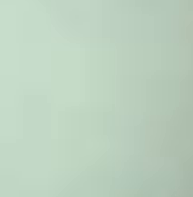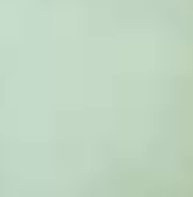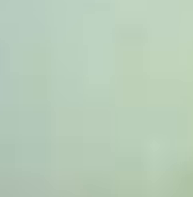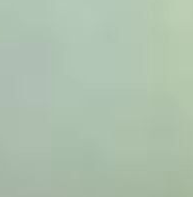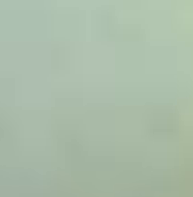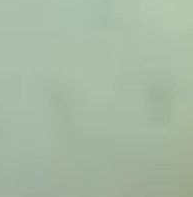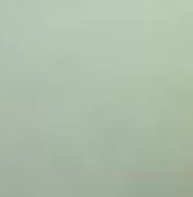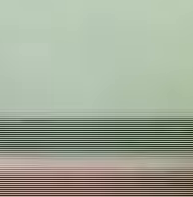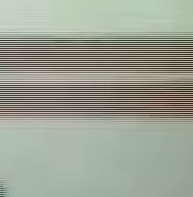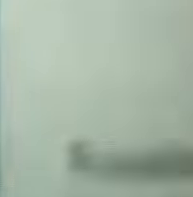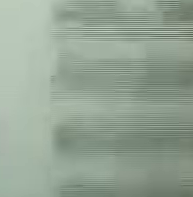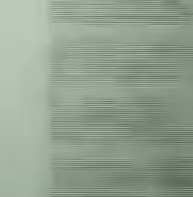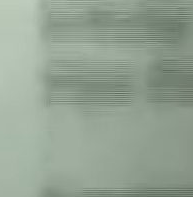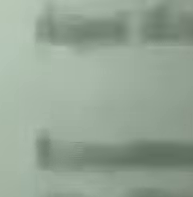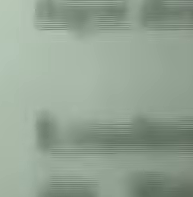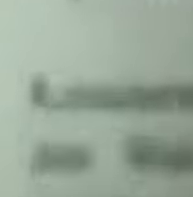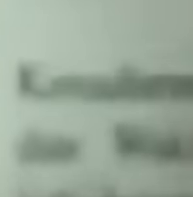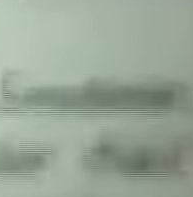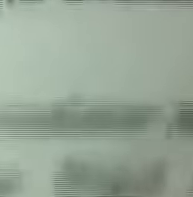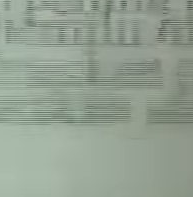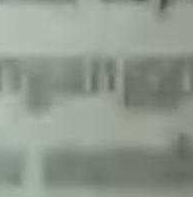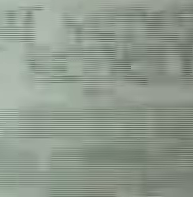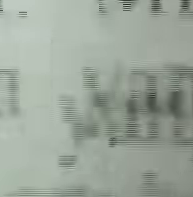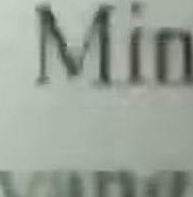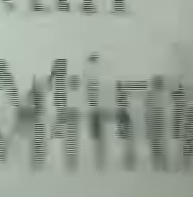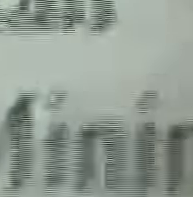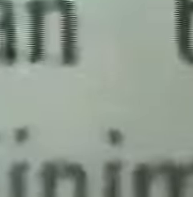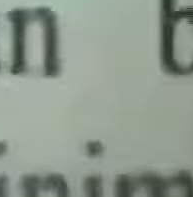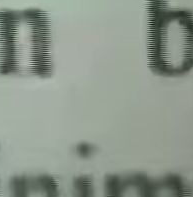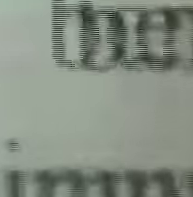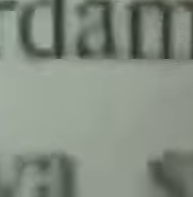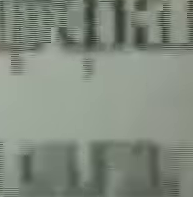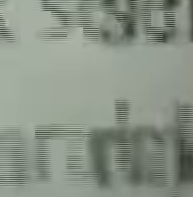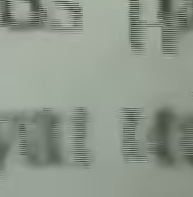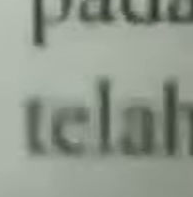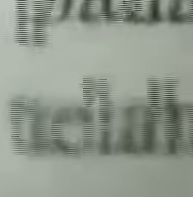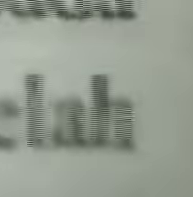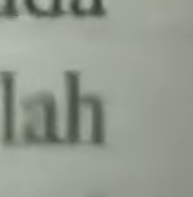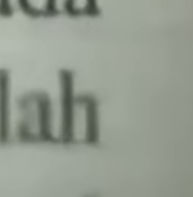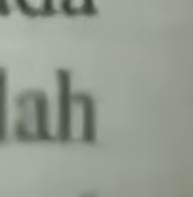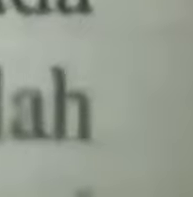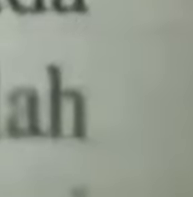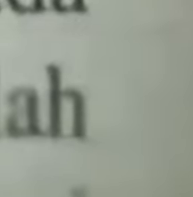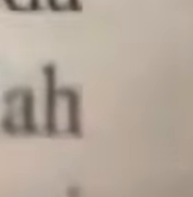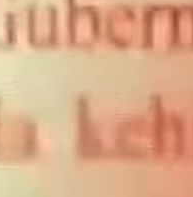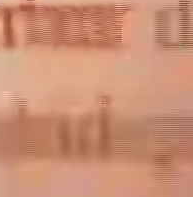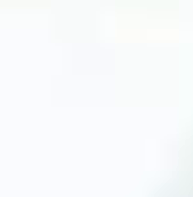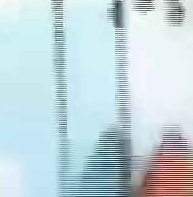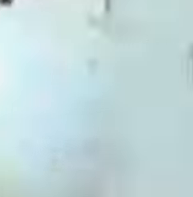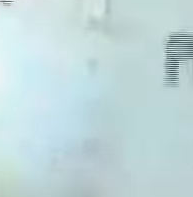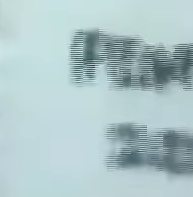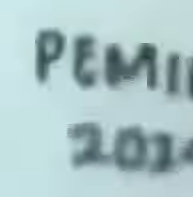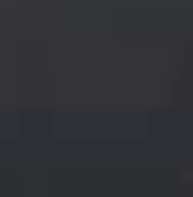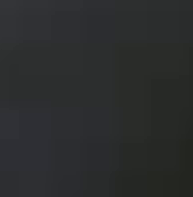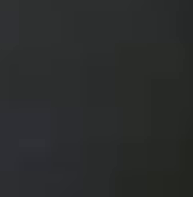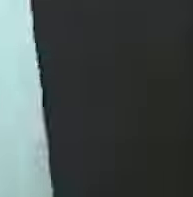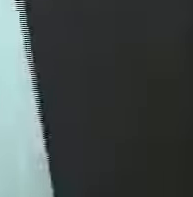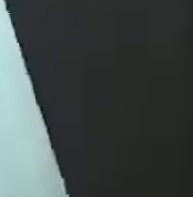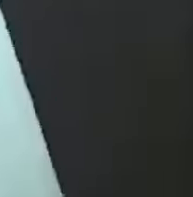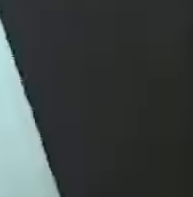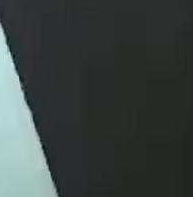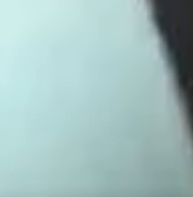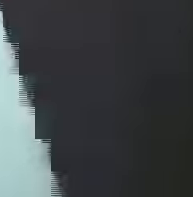Kesadaran memilih dalam proses pemilihan gubernur dan wakil gubernur akan berdampak serius pada kehidupan masyarakat.